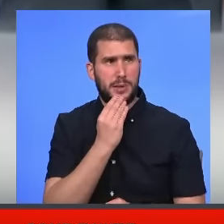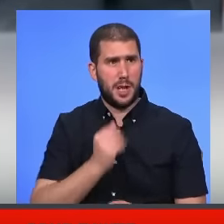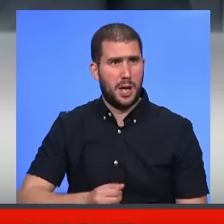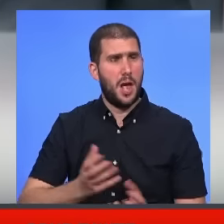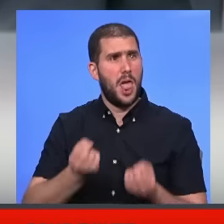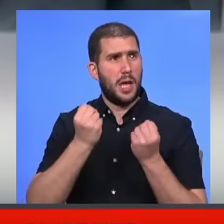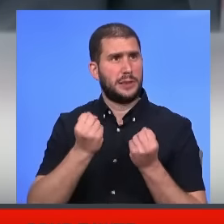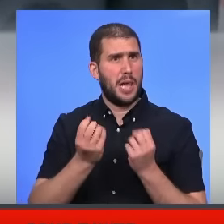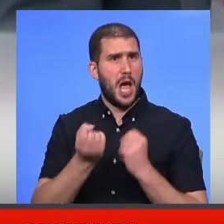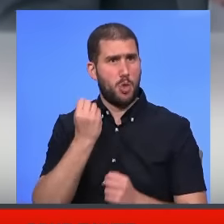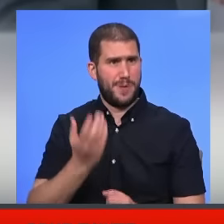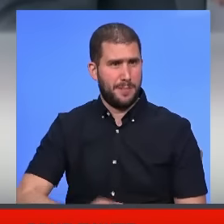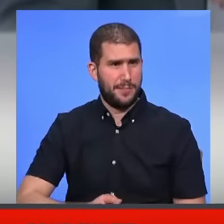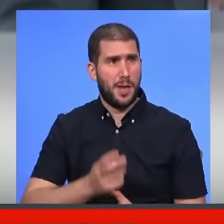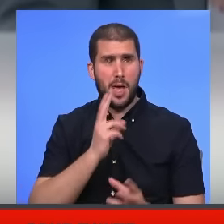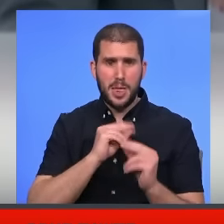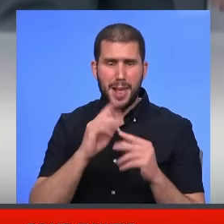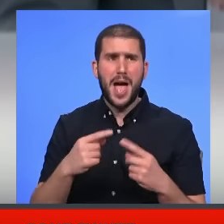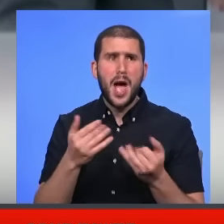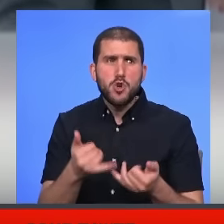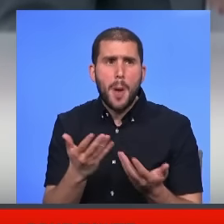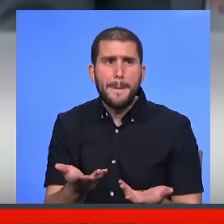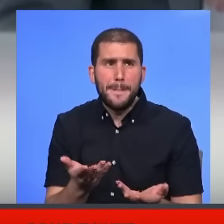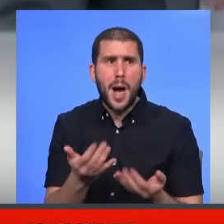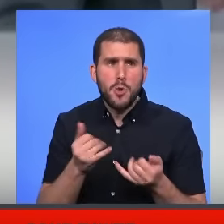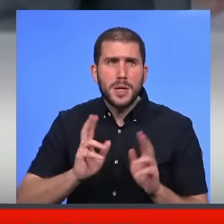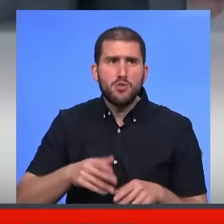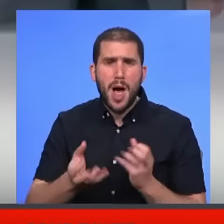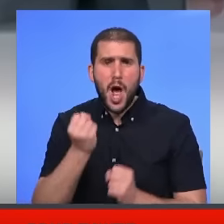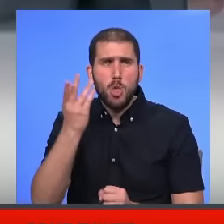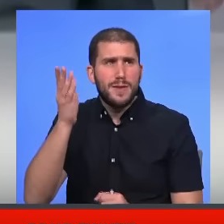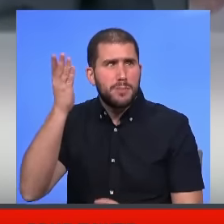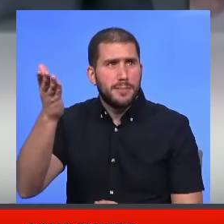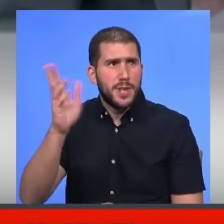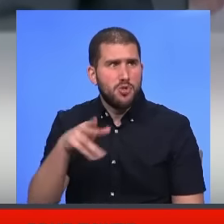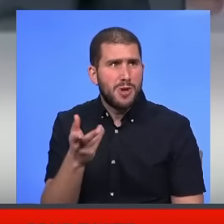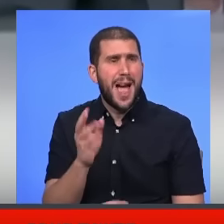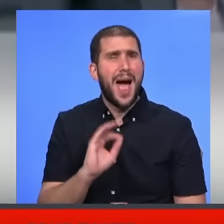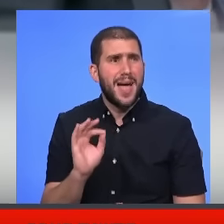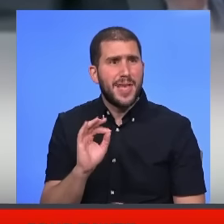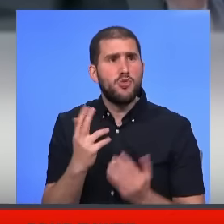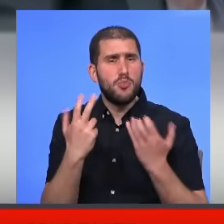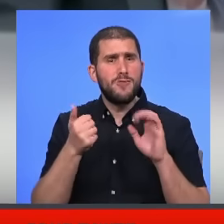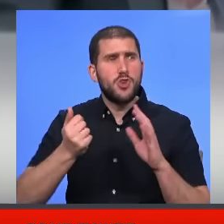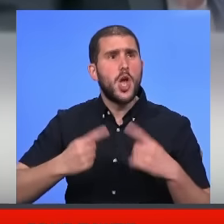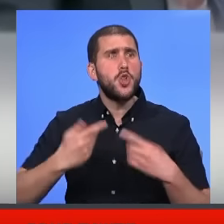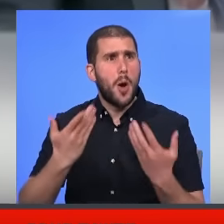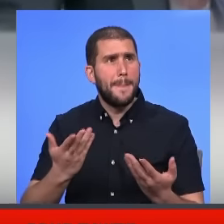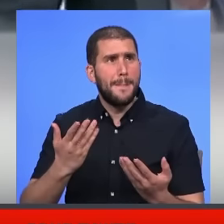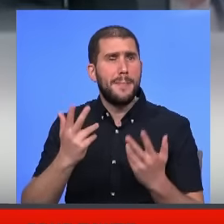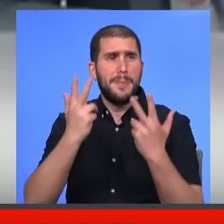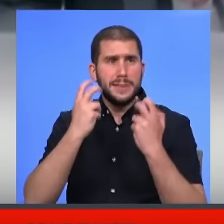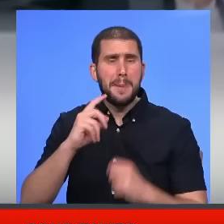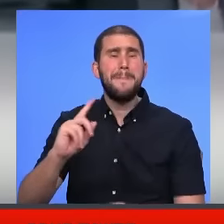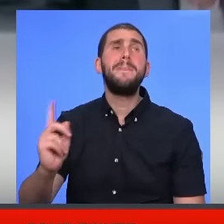את החטופים. בואו נדבר על היום. היום יש לנו חטופים שם עדיין 86 ימים